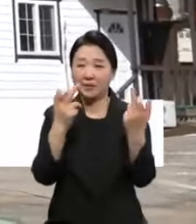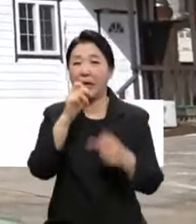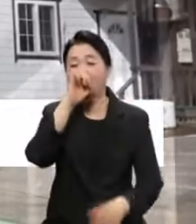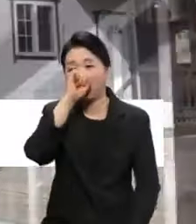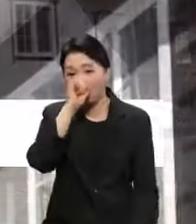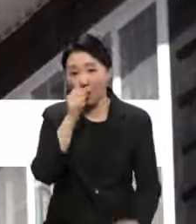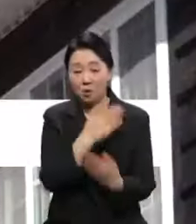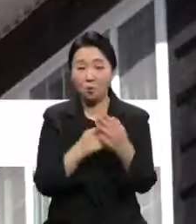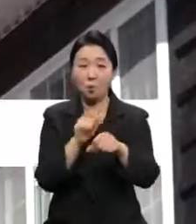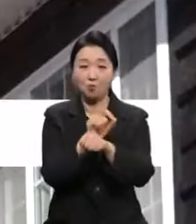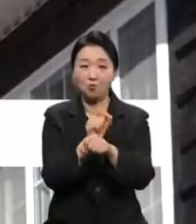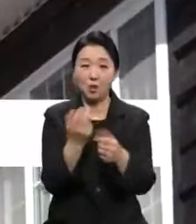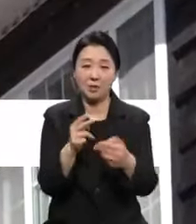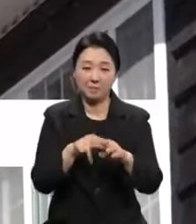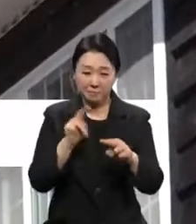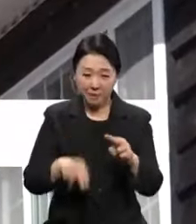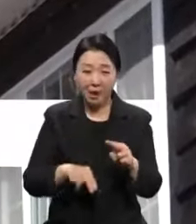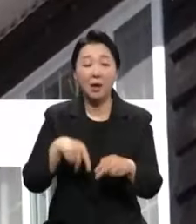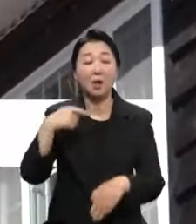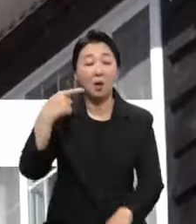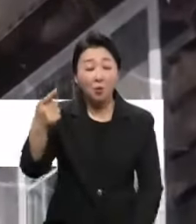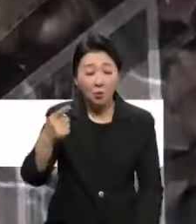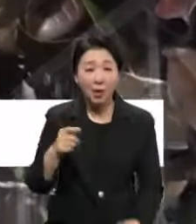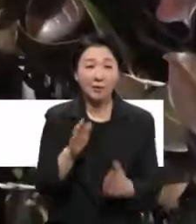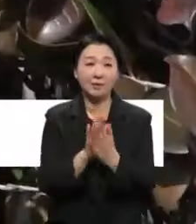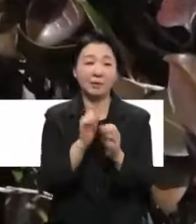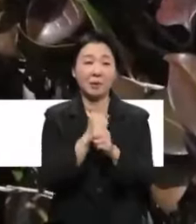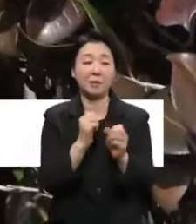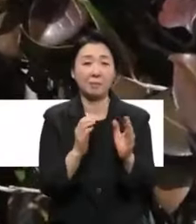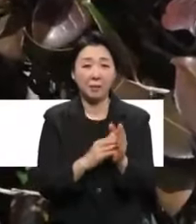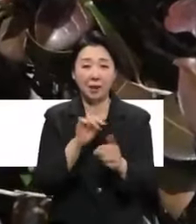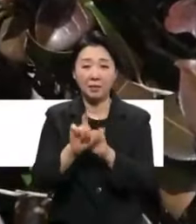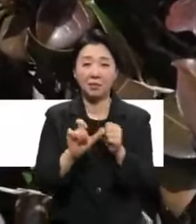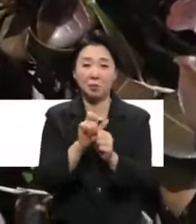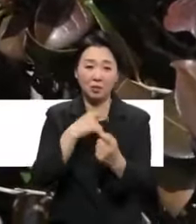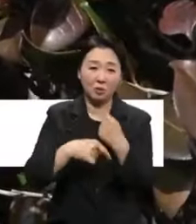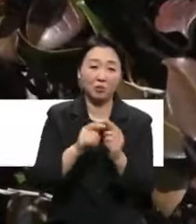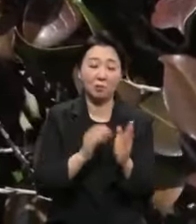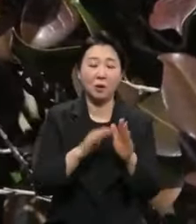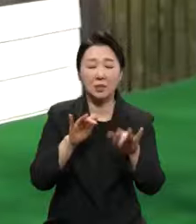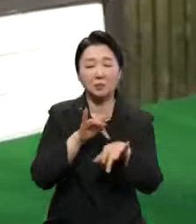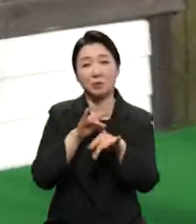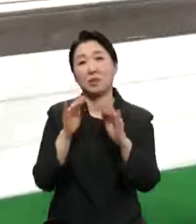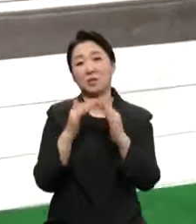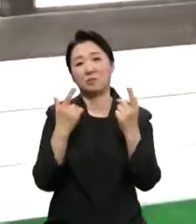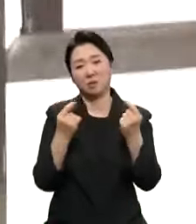만든 펜션. 15년간 꾸려오던 펜션은 지금은 유령의 집처럼 변했습니다.